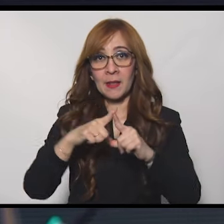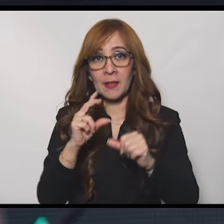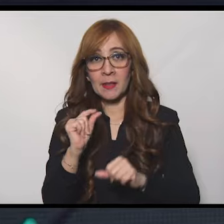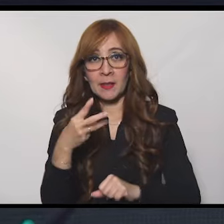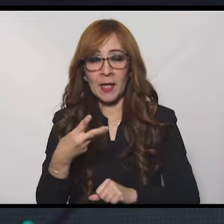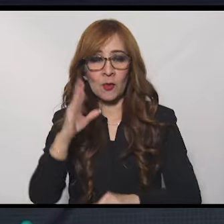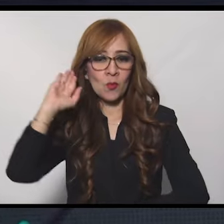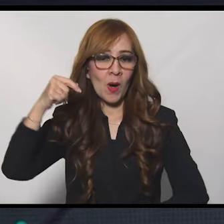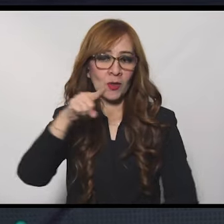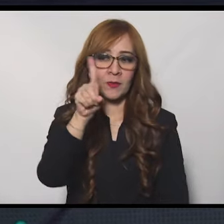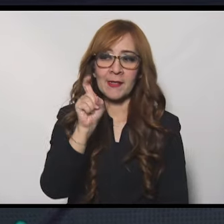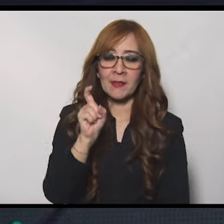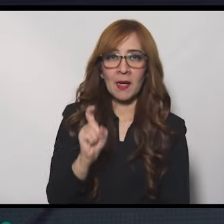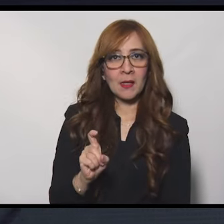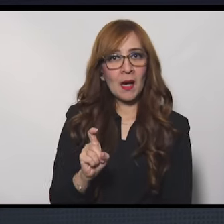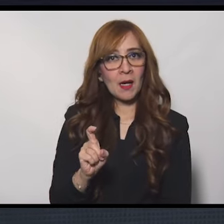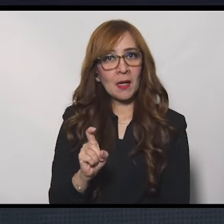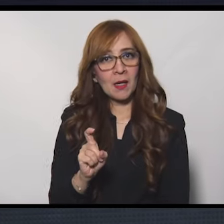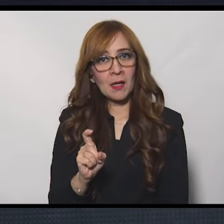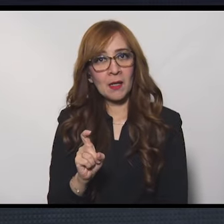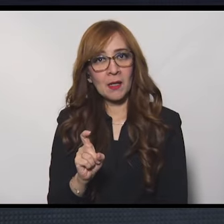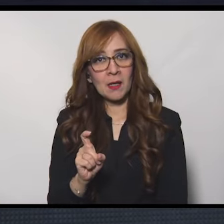pada saat ditanyain,